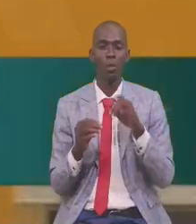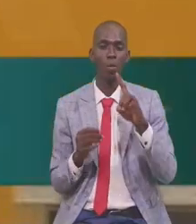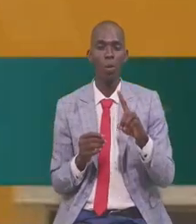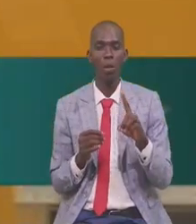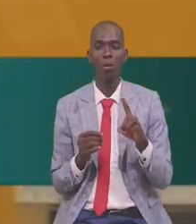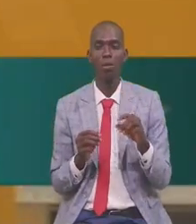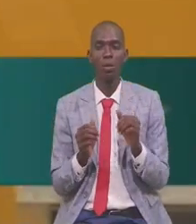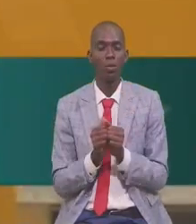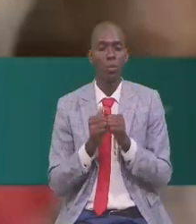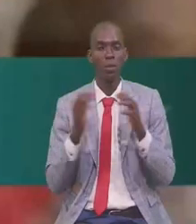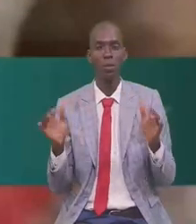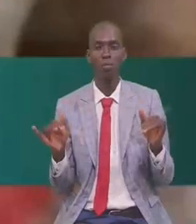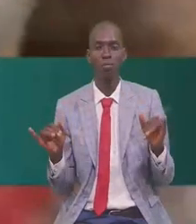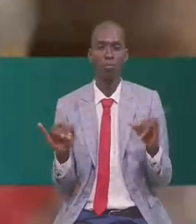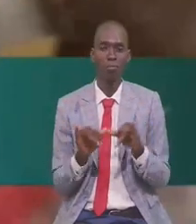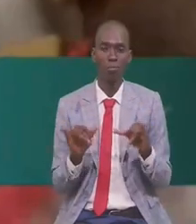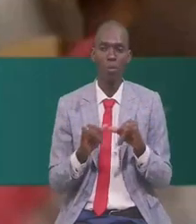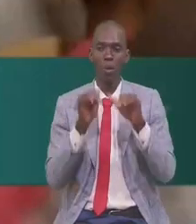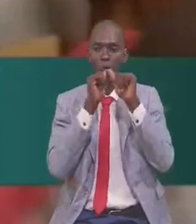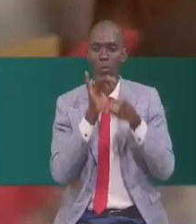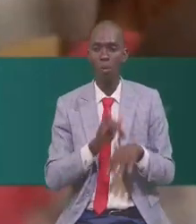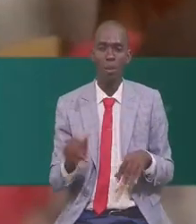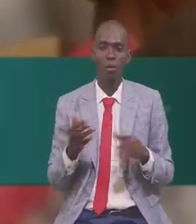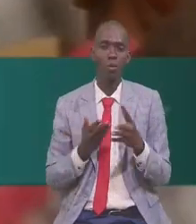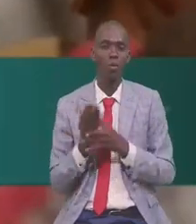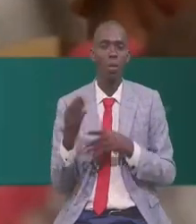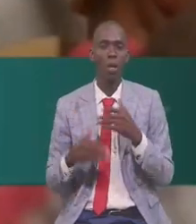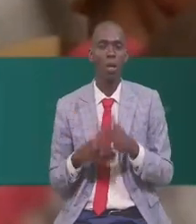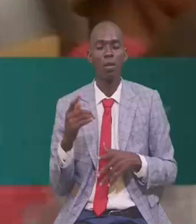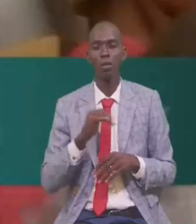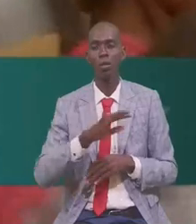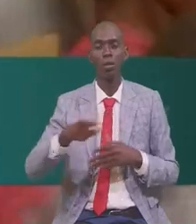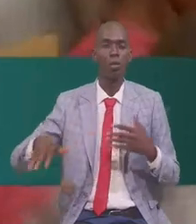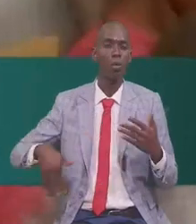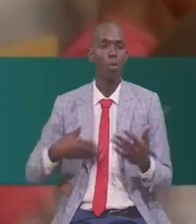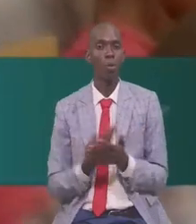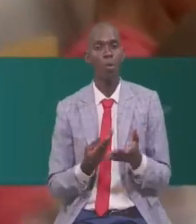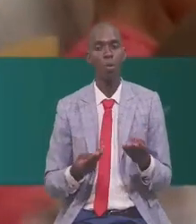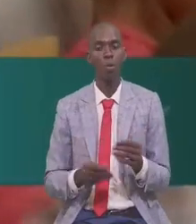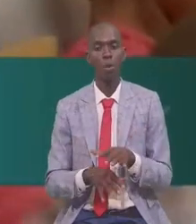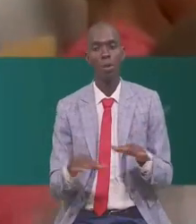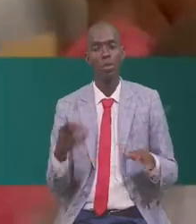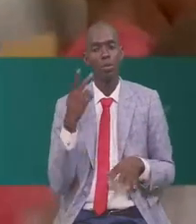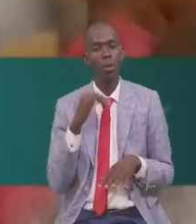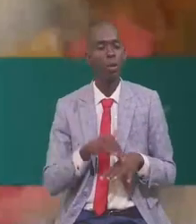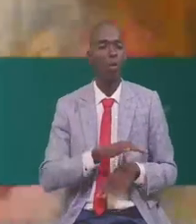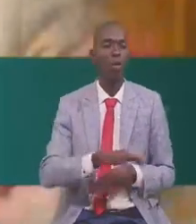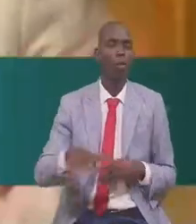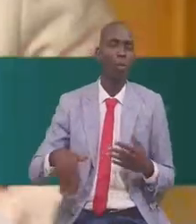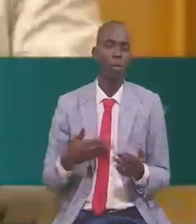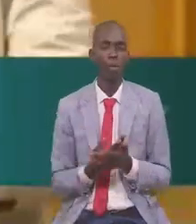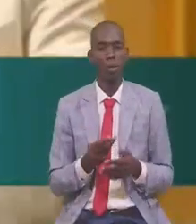illimitées à travers tout le pays. Les bénédictions illimitées à travers tout le pays. Le pays